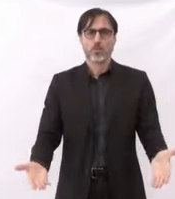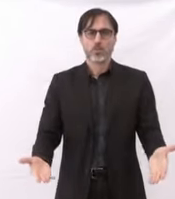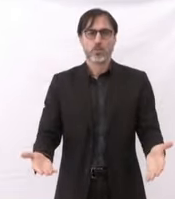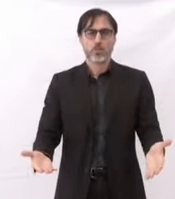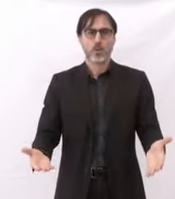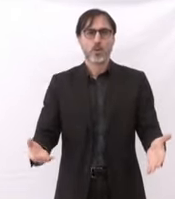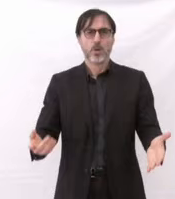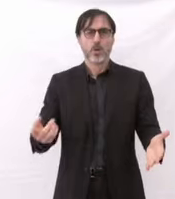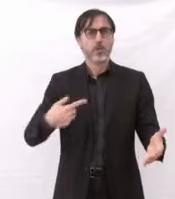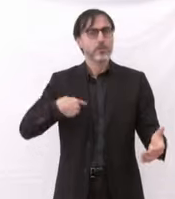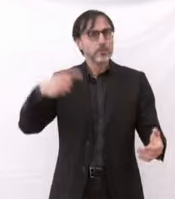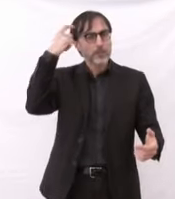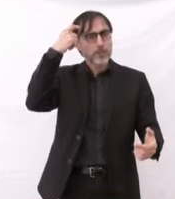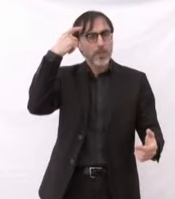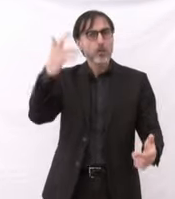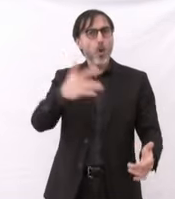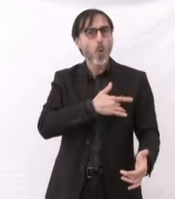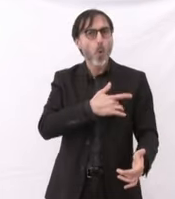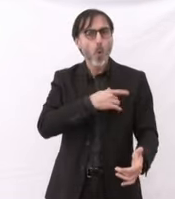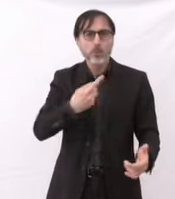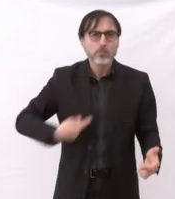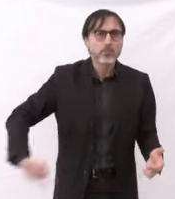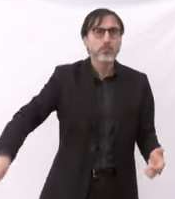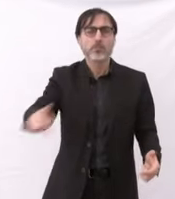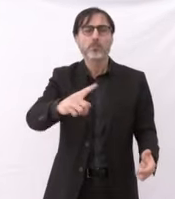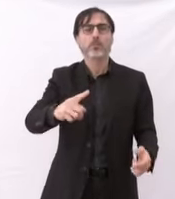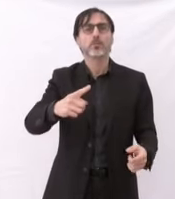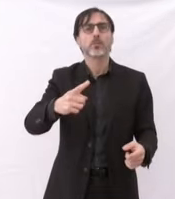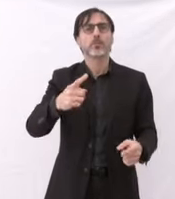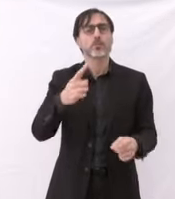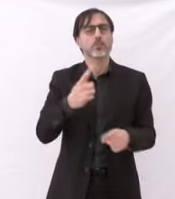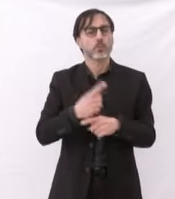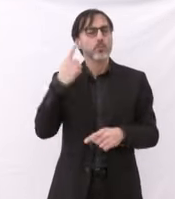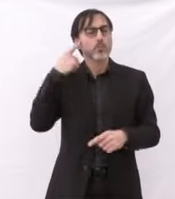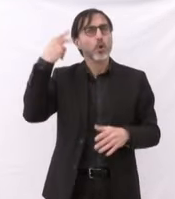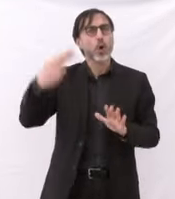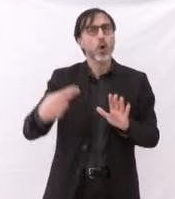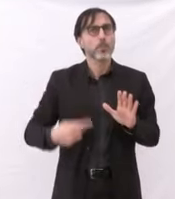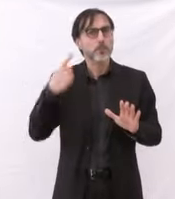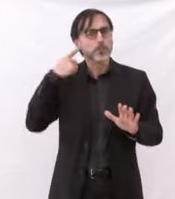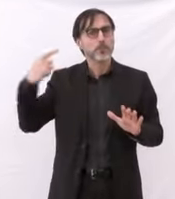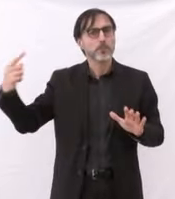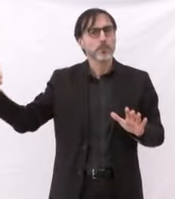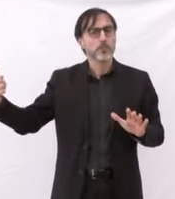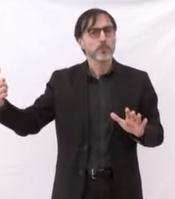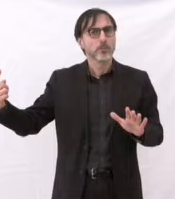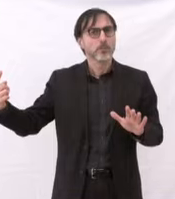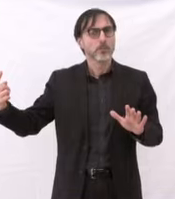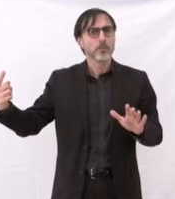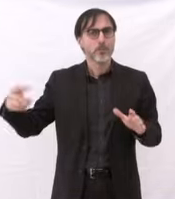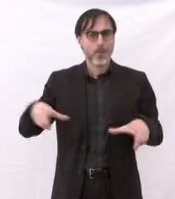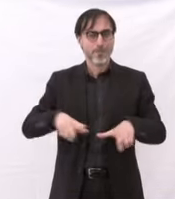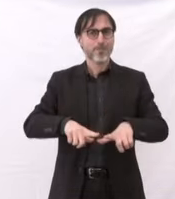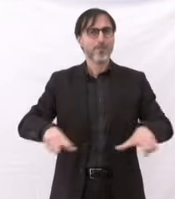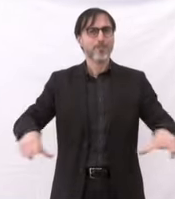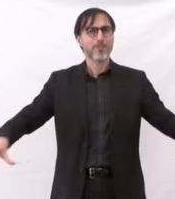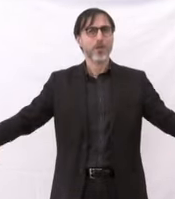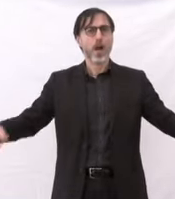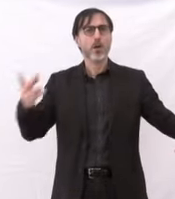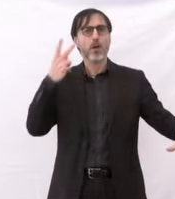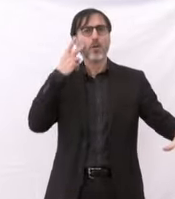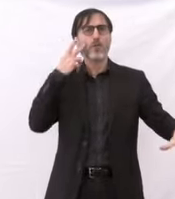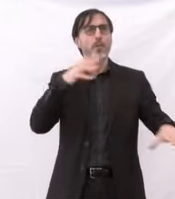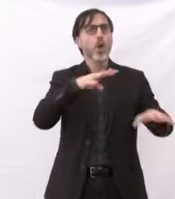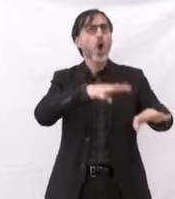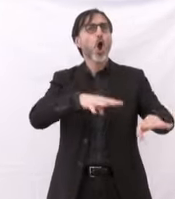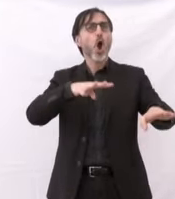e nella nostra testa e nel nostro cuore le risentiamo. Io da questo palco sto vedendo ancora il corteo